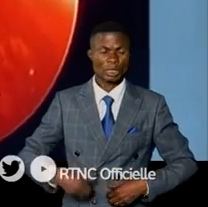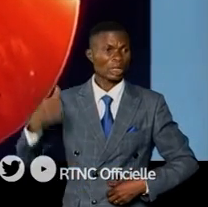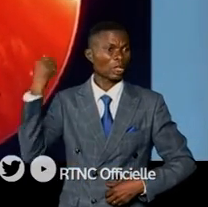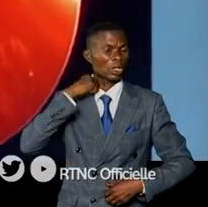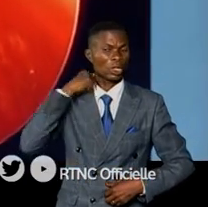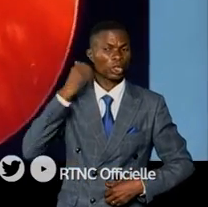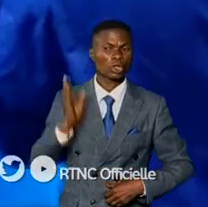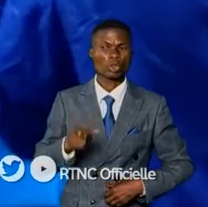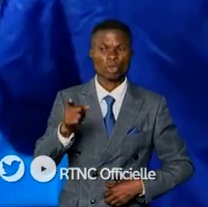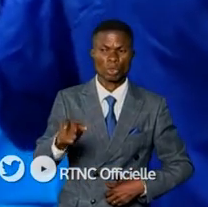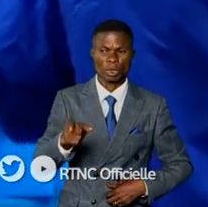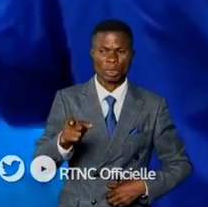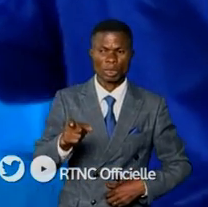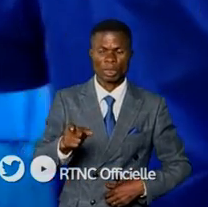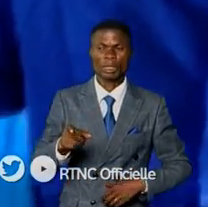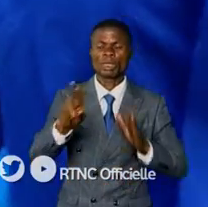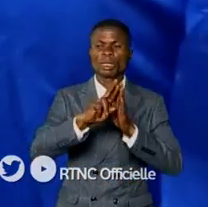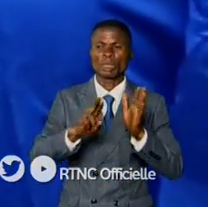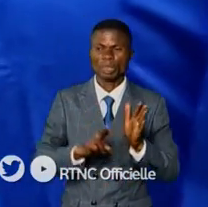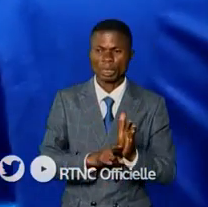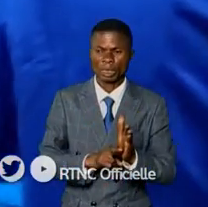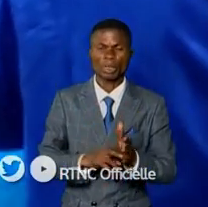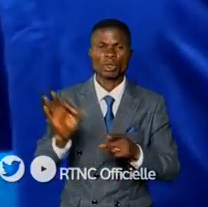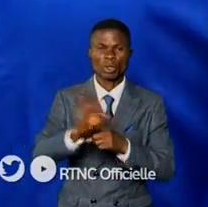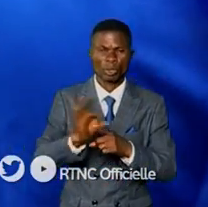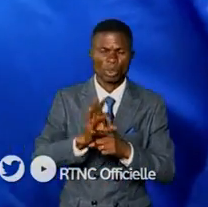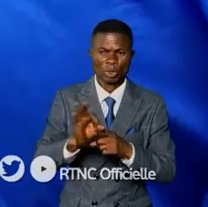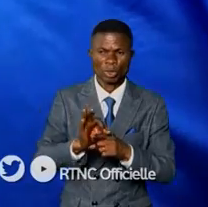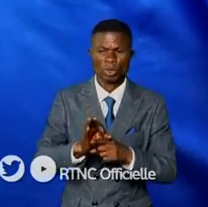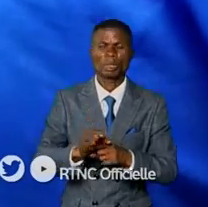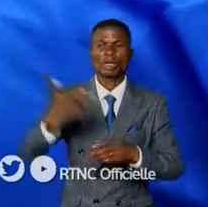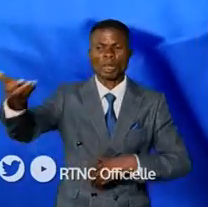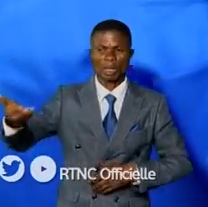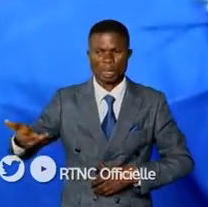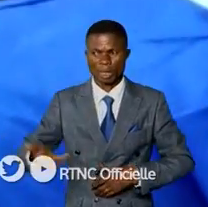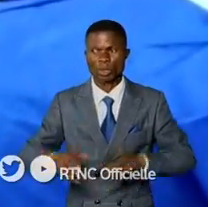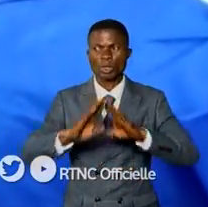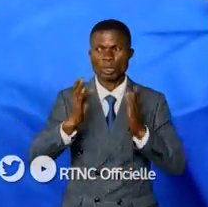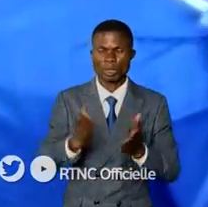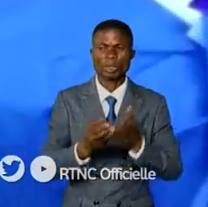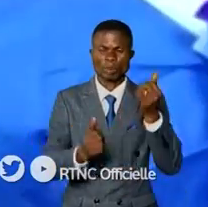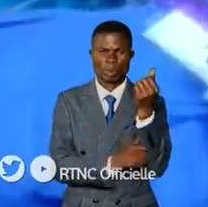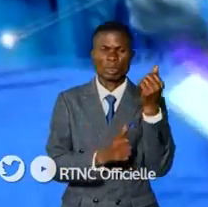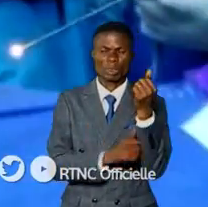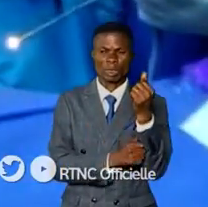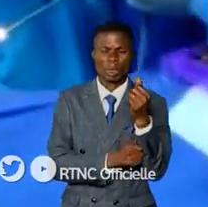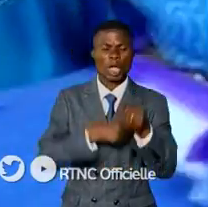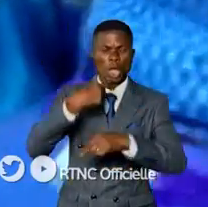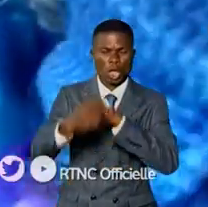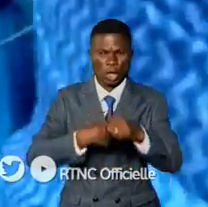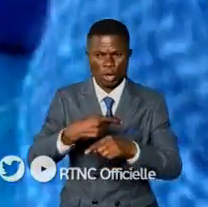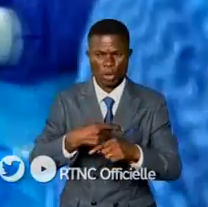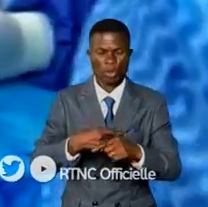Trésor Ngamasata, neurochirurgien formé au Maroc et à Colmar en France, et son équipe qui viennent de lancer